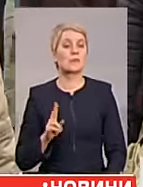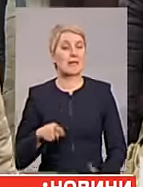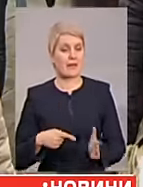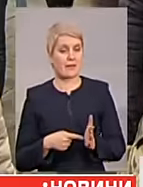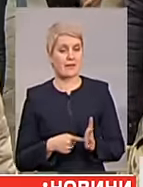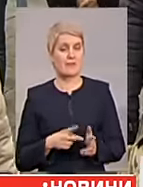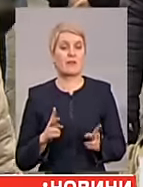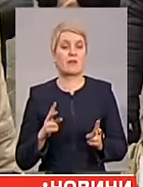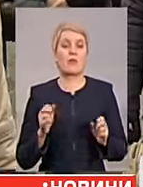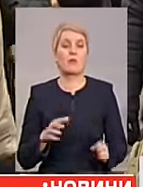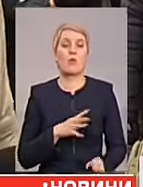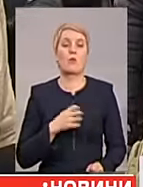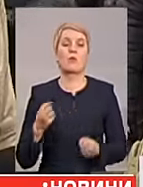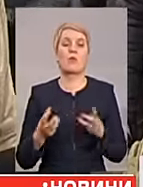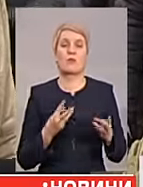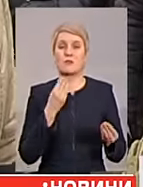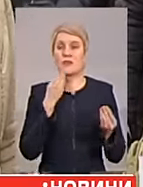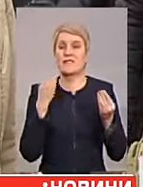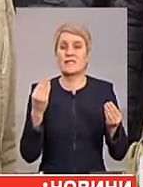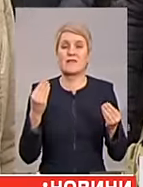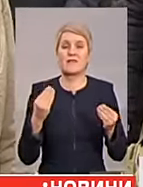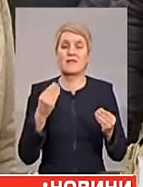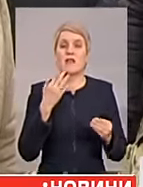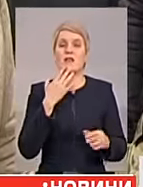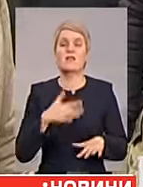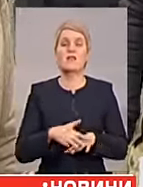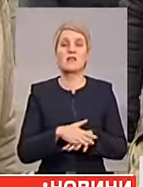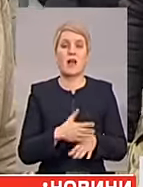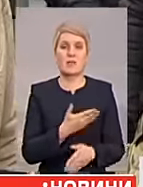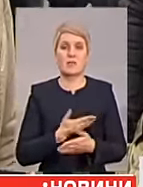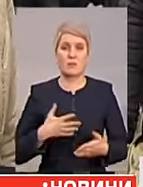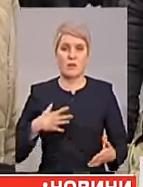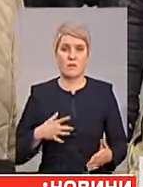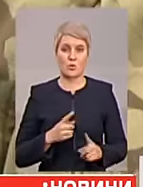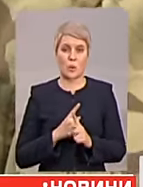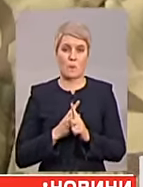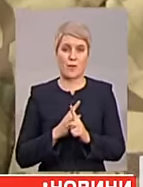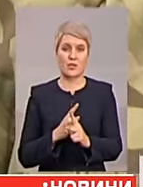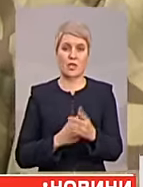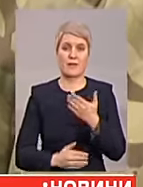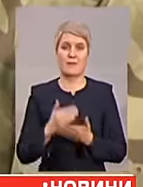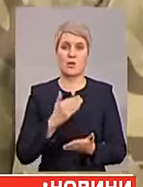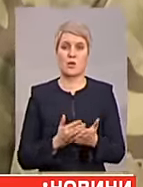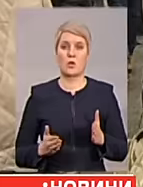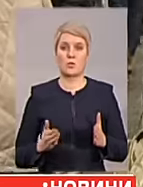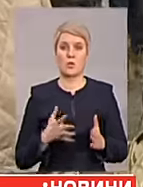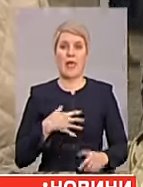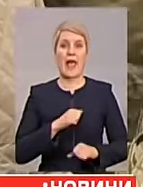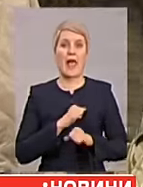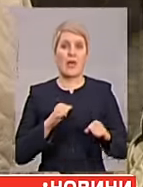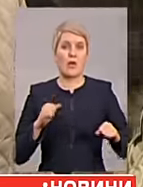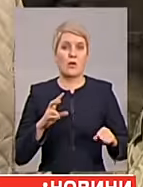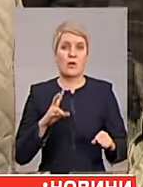емоції коли цвіт нації Ми вимушені проводжати сьогодні в останніой путь Герої не